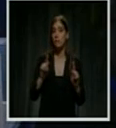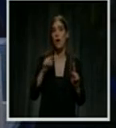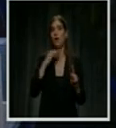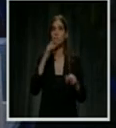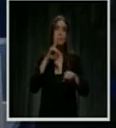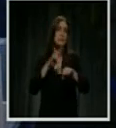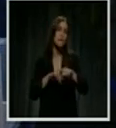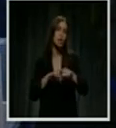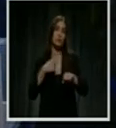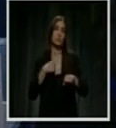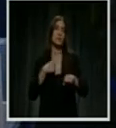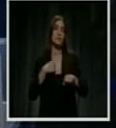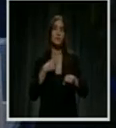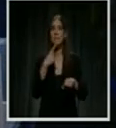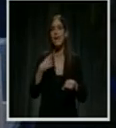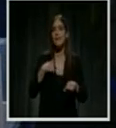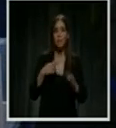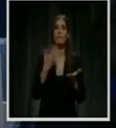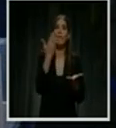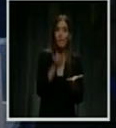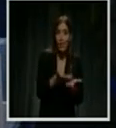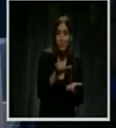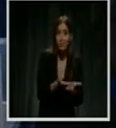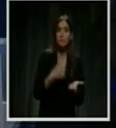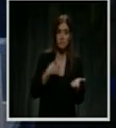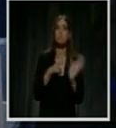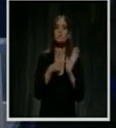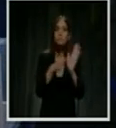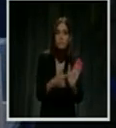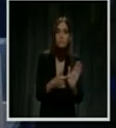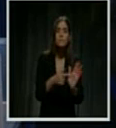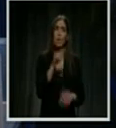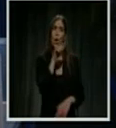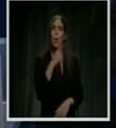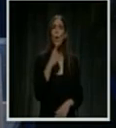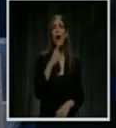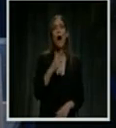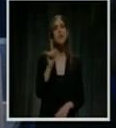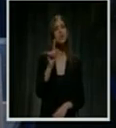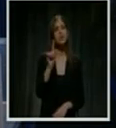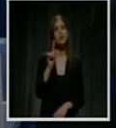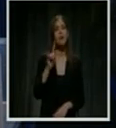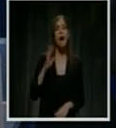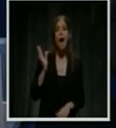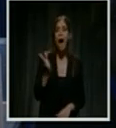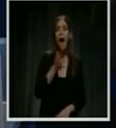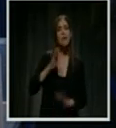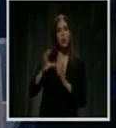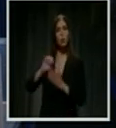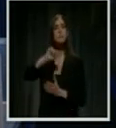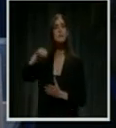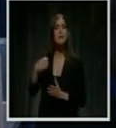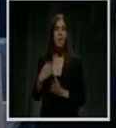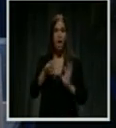ħantikom il-fatti, ma ntikomx il-fatti għadu kif qal illi aħna rridu nollu l-prezzijiet tal-enerġija.